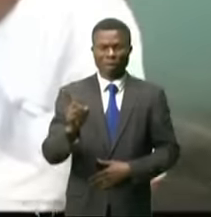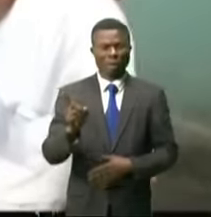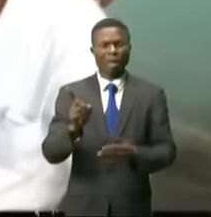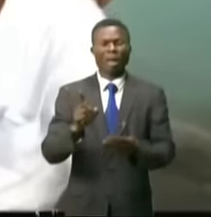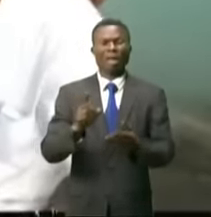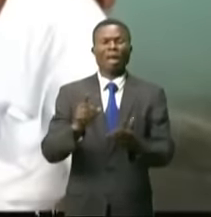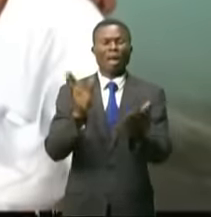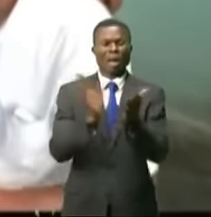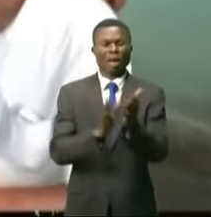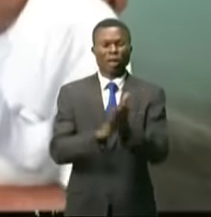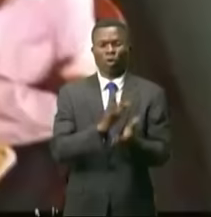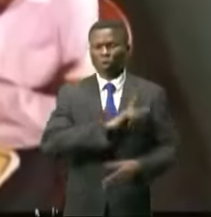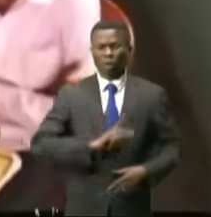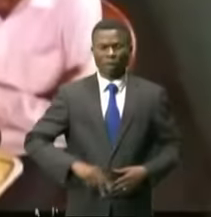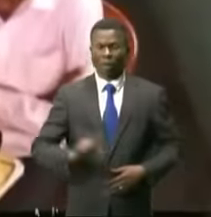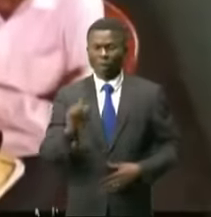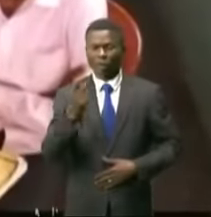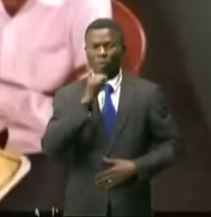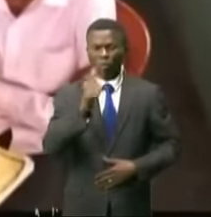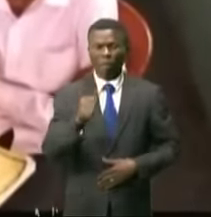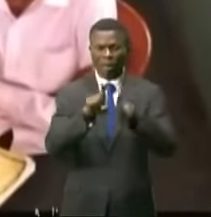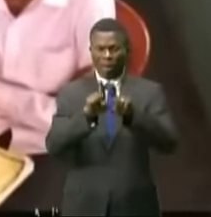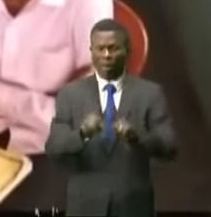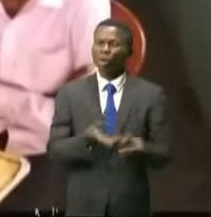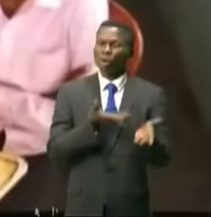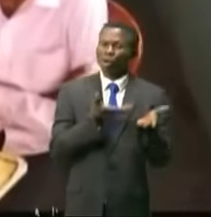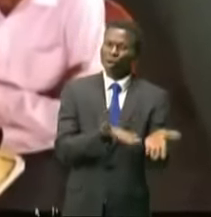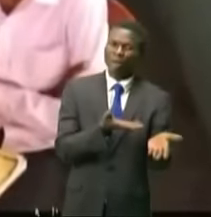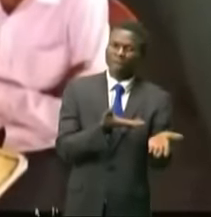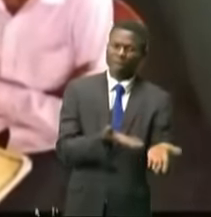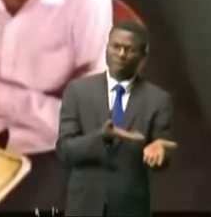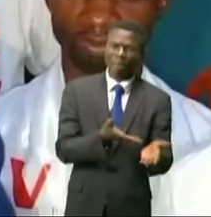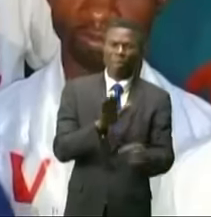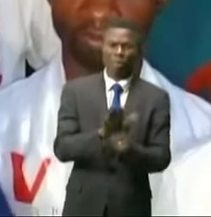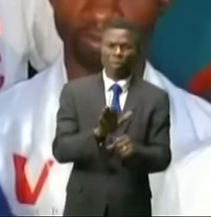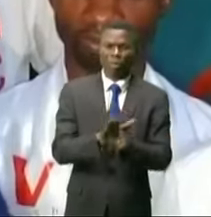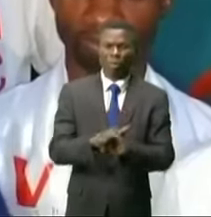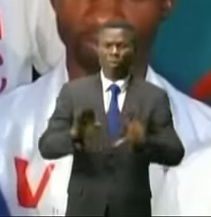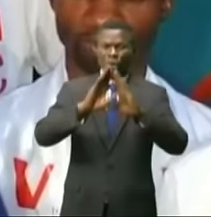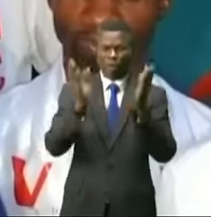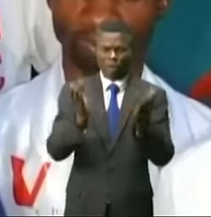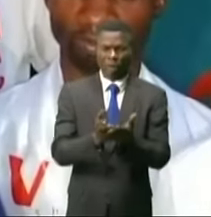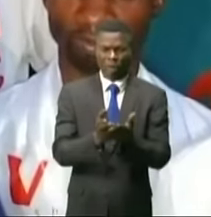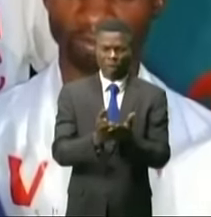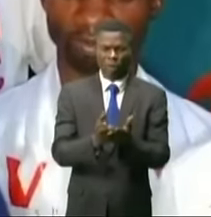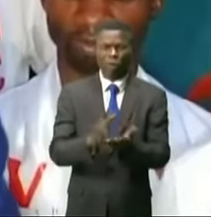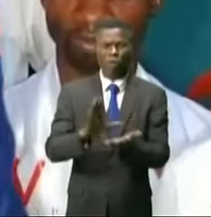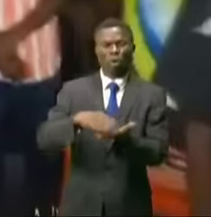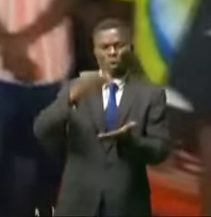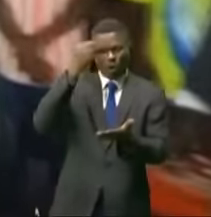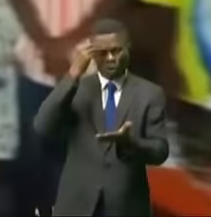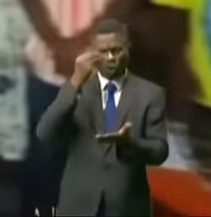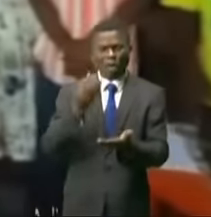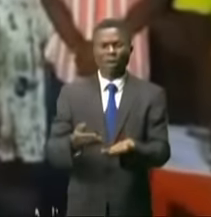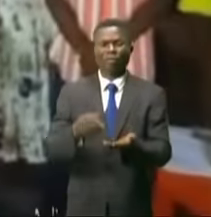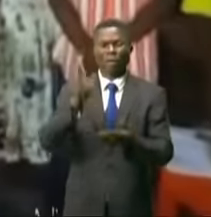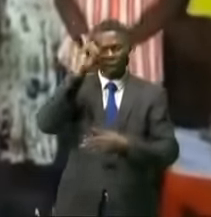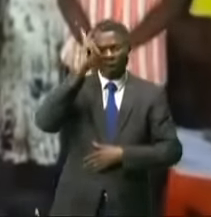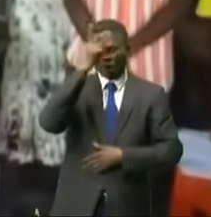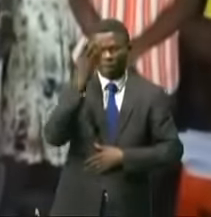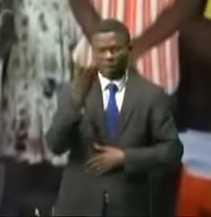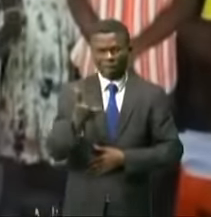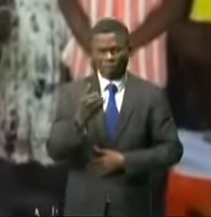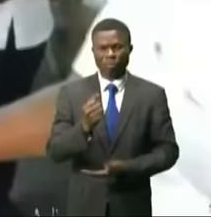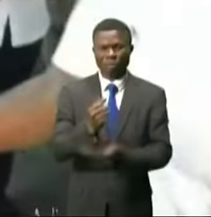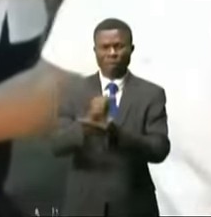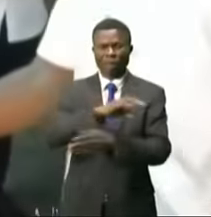l'école kimbanguiste, mais cela servira à toute la génération montante de Tchangou. Facilité par